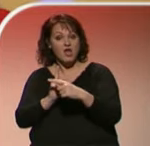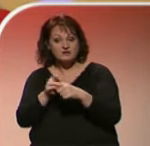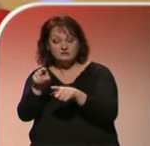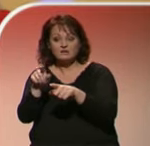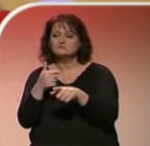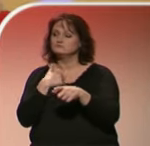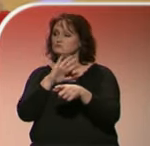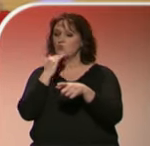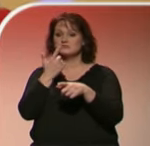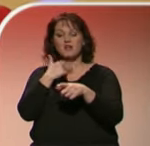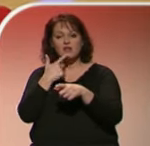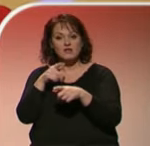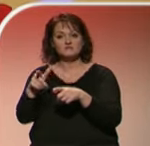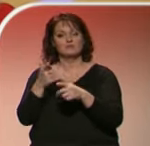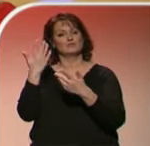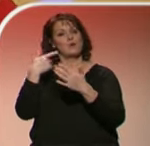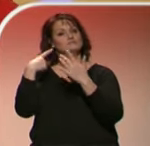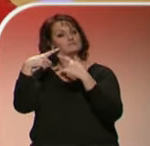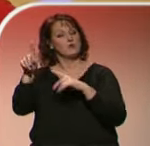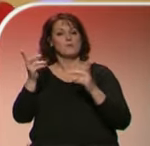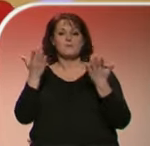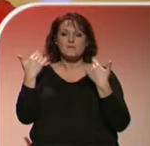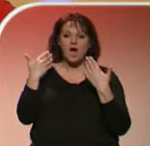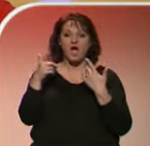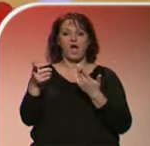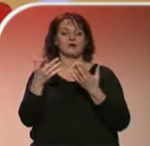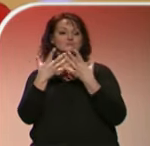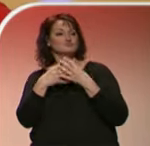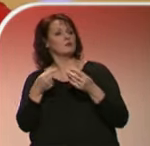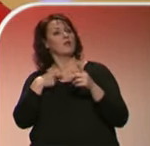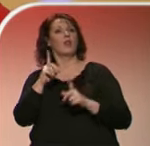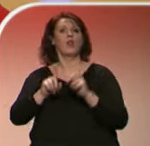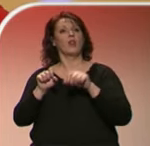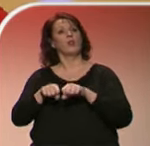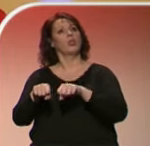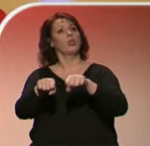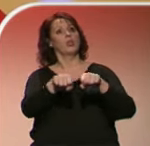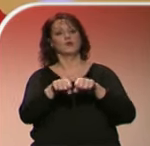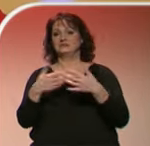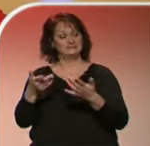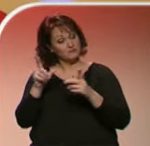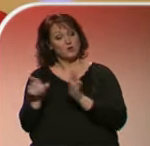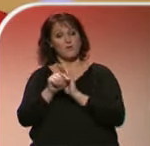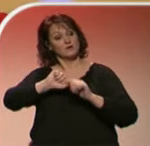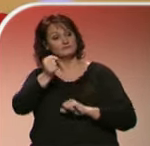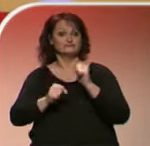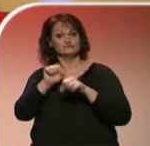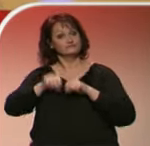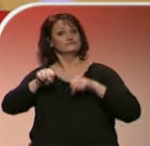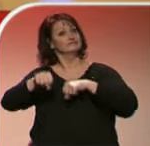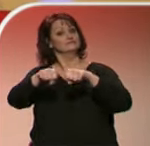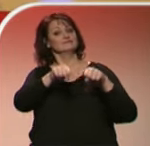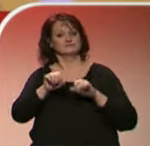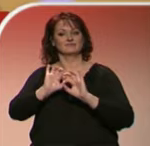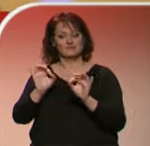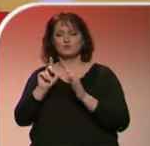Strašně se mi to zalíbilo, bylo to cvičení v parku, bylo to prostě zpříjemnění té procházky, aktivní pohybu té procházky a pak